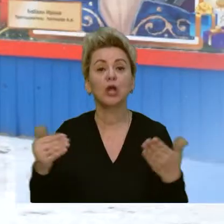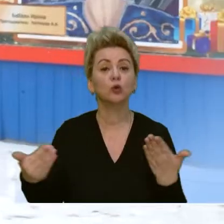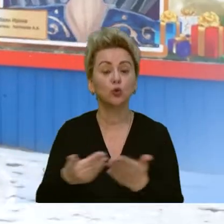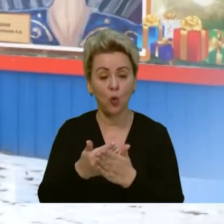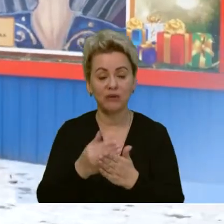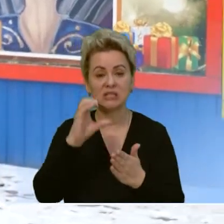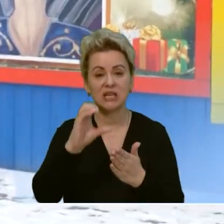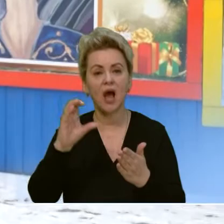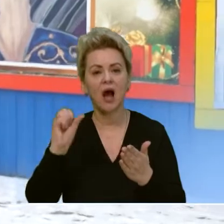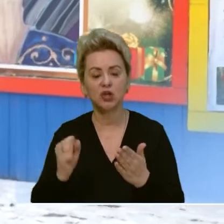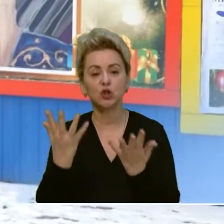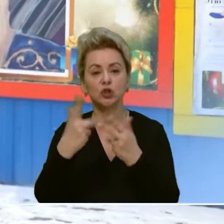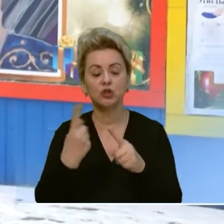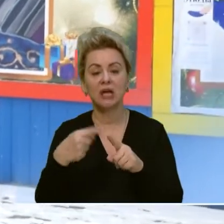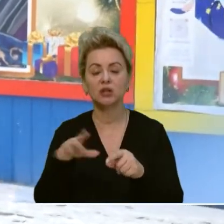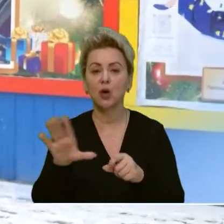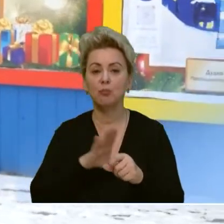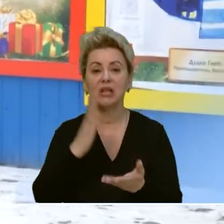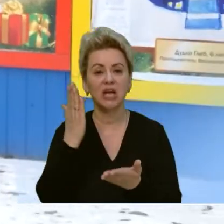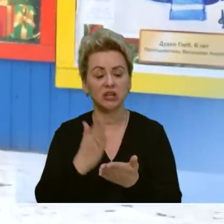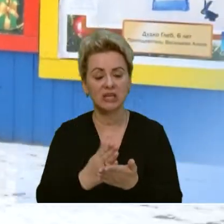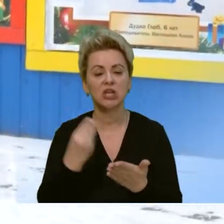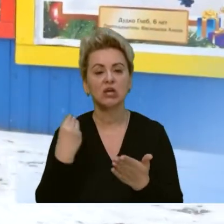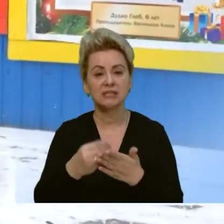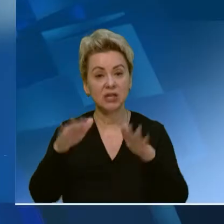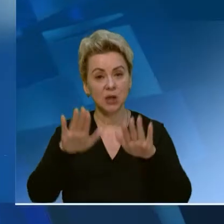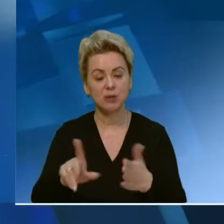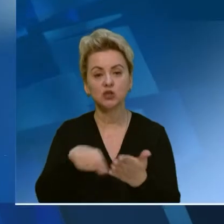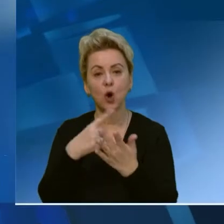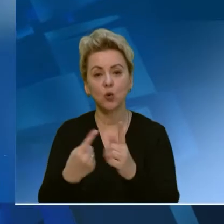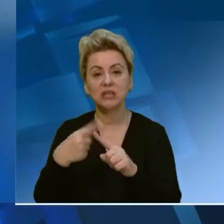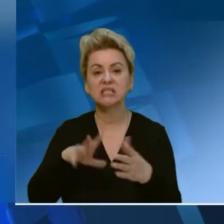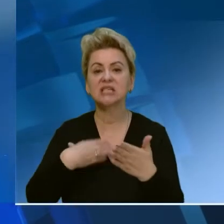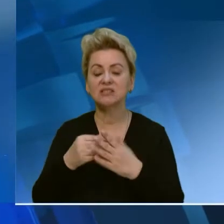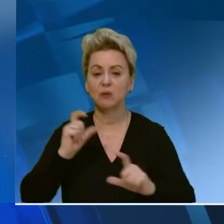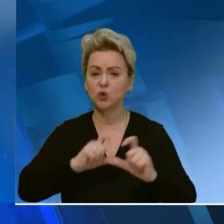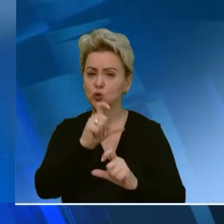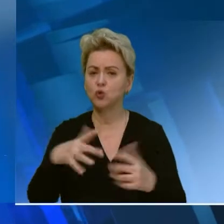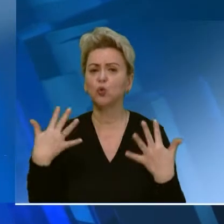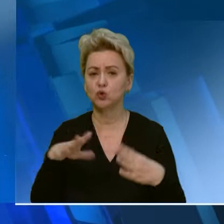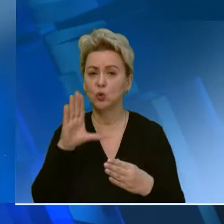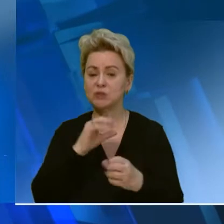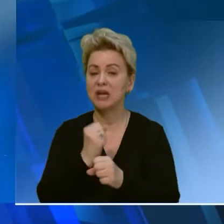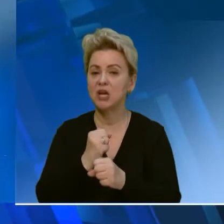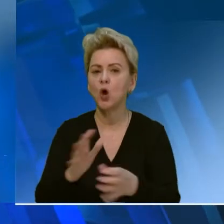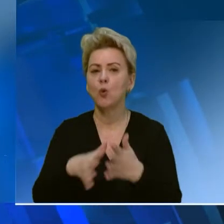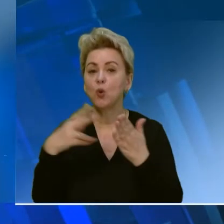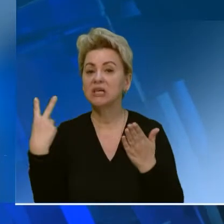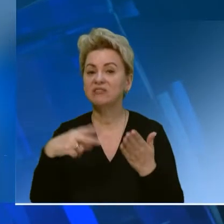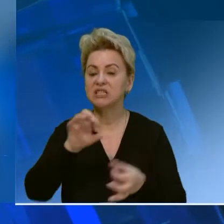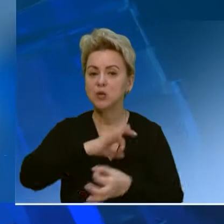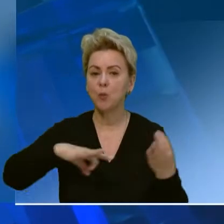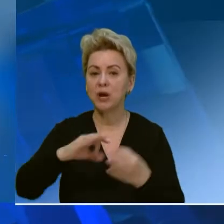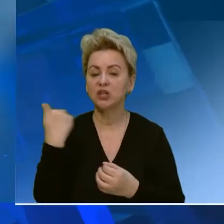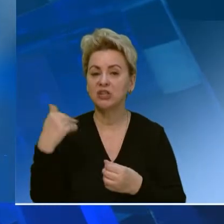новое. Сергей Алексеев считает, что это было и есть ценное место для города, поэтому со своими студентами они уже успели разработать более 20 проектов